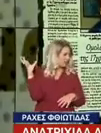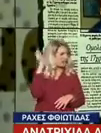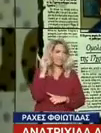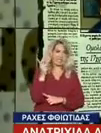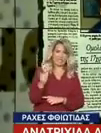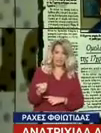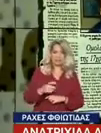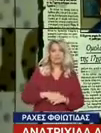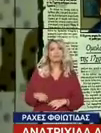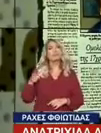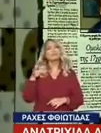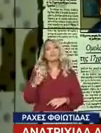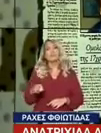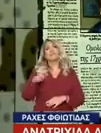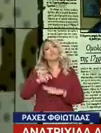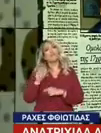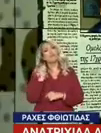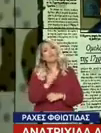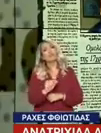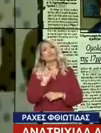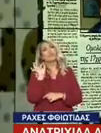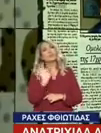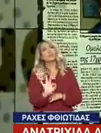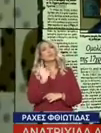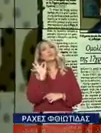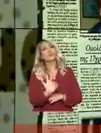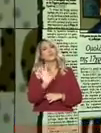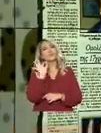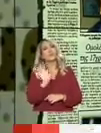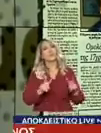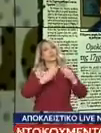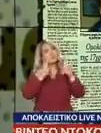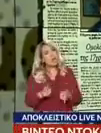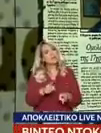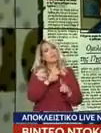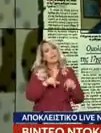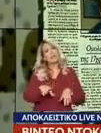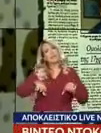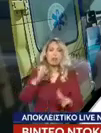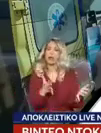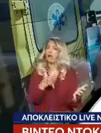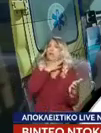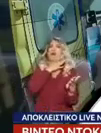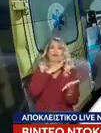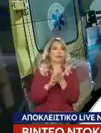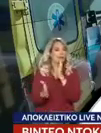το πρωί πάει να κάνει αυτό που έκανε σχεδόν κάθε μέρα. Πηγαίνει σε αυτό το μαγαζί, το μόνο που τον δεχόταν και του έρβηρε ένα καφέ.